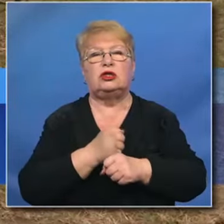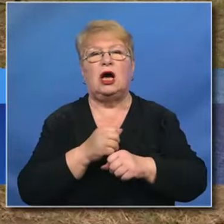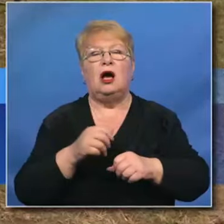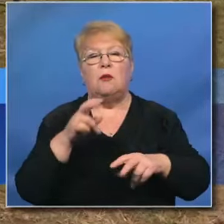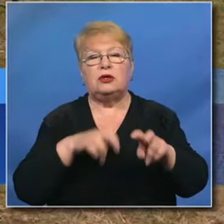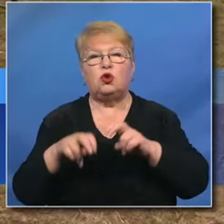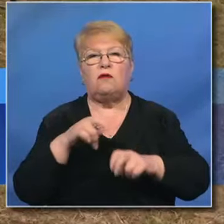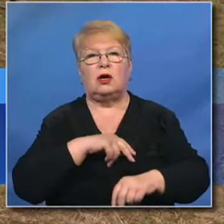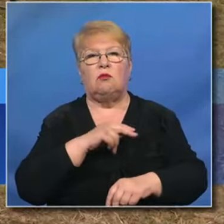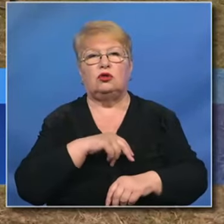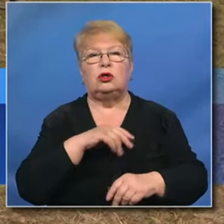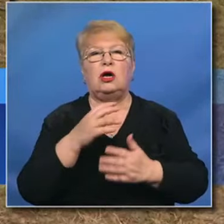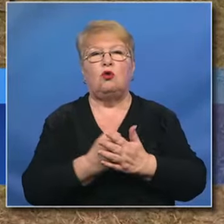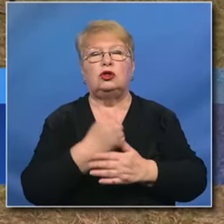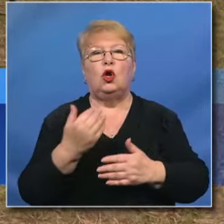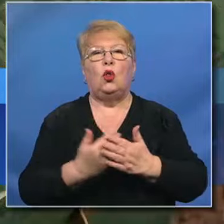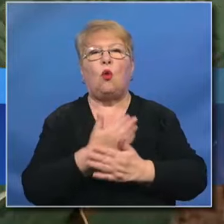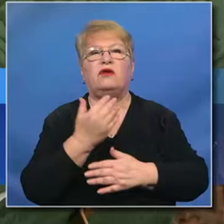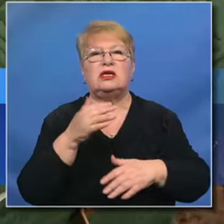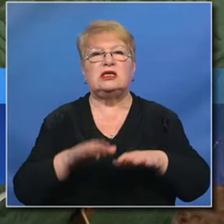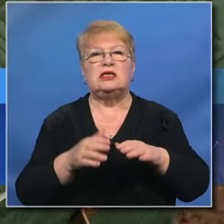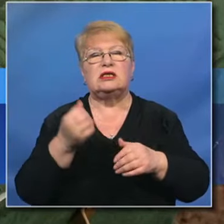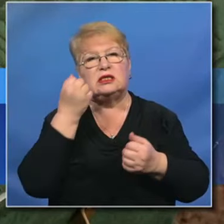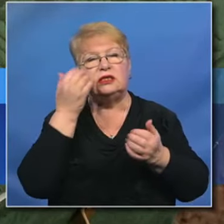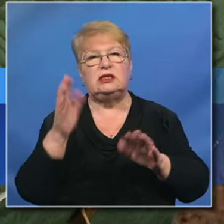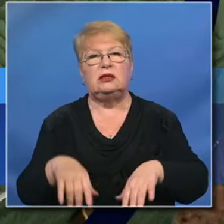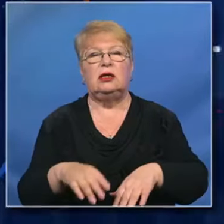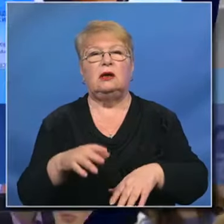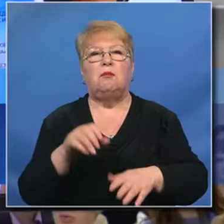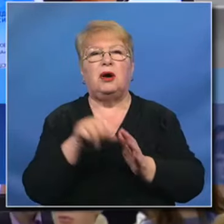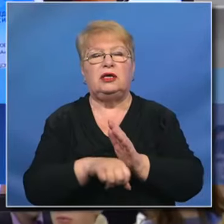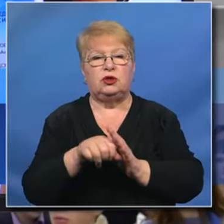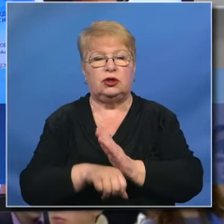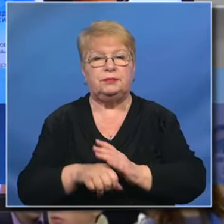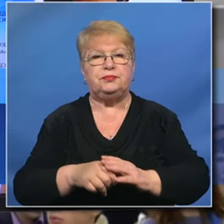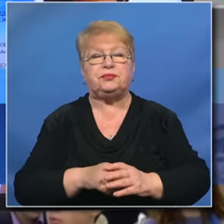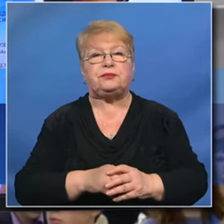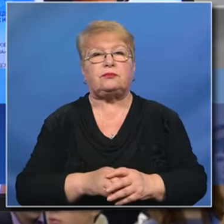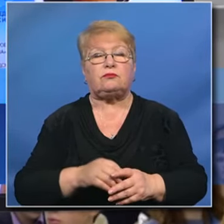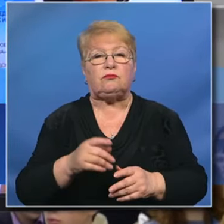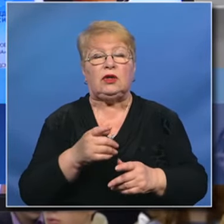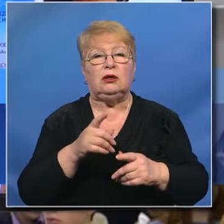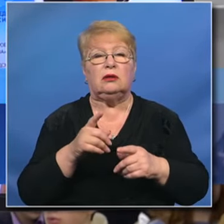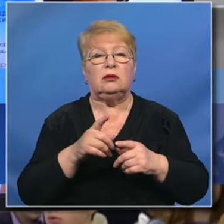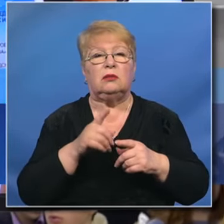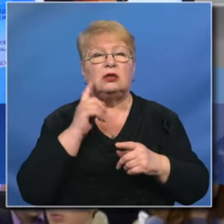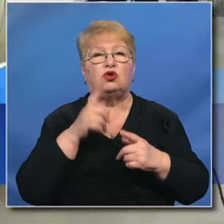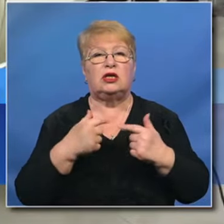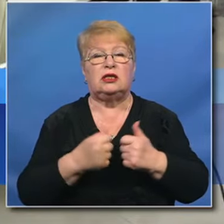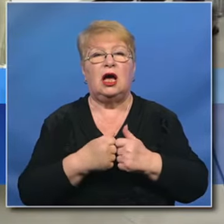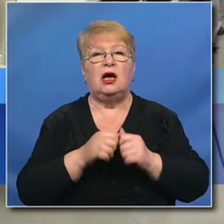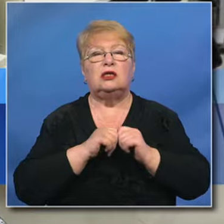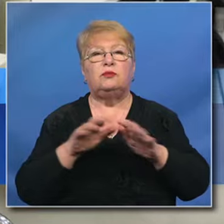поисковые работы специалисты находят новые следы войны и погибших делай как надо белорусский комитет молодёжных